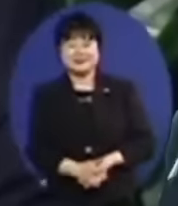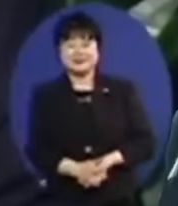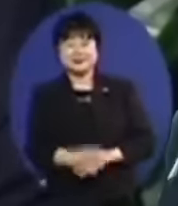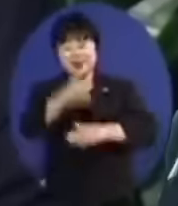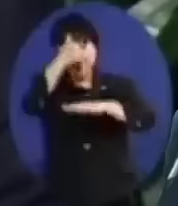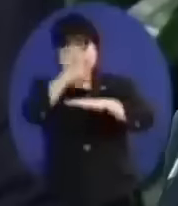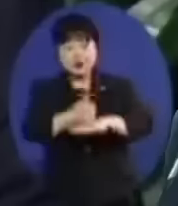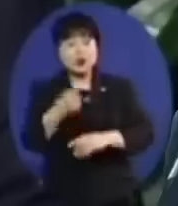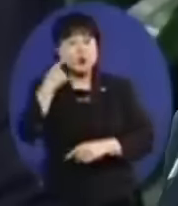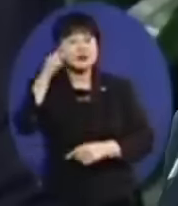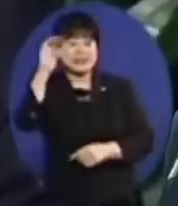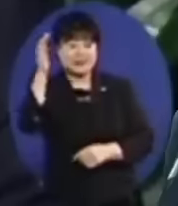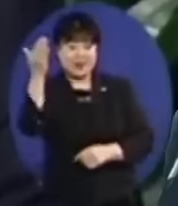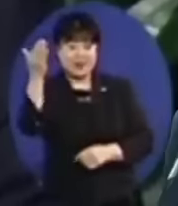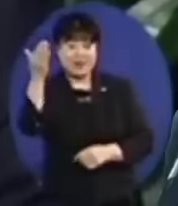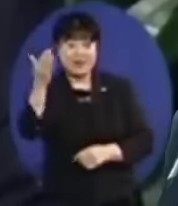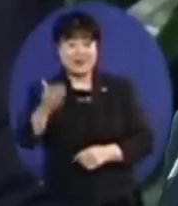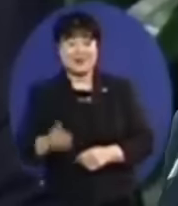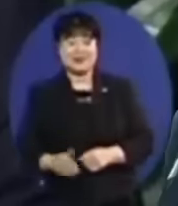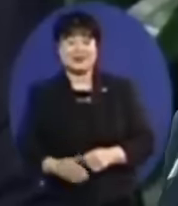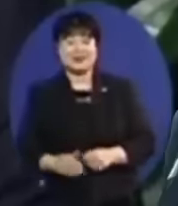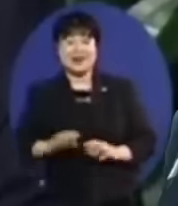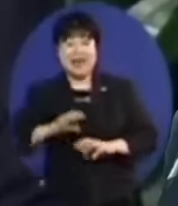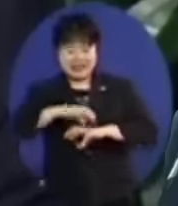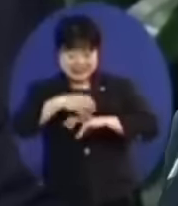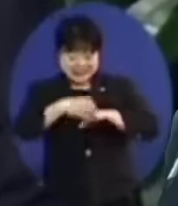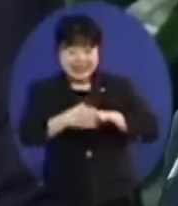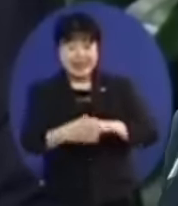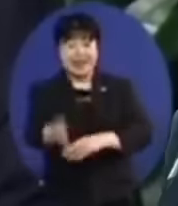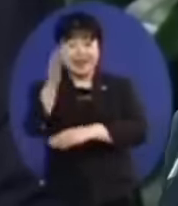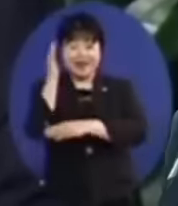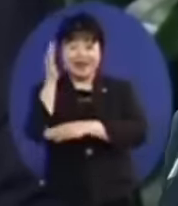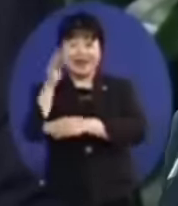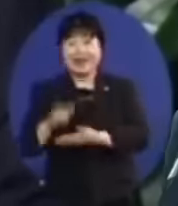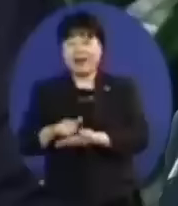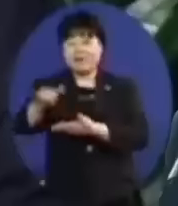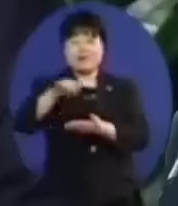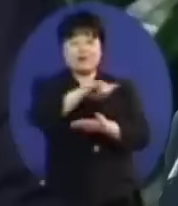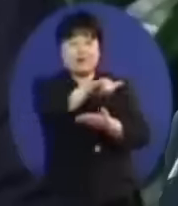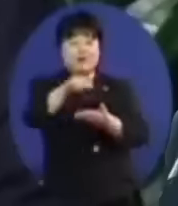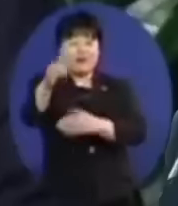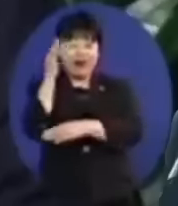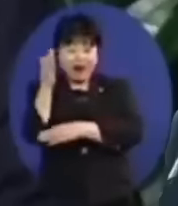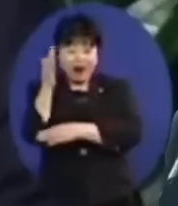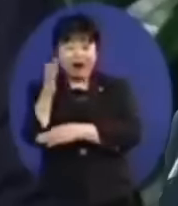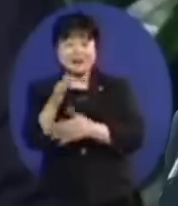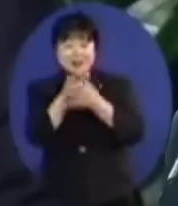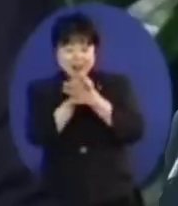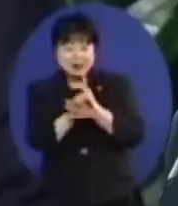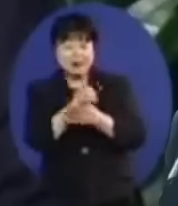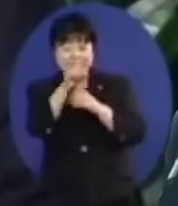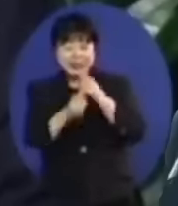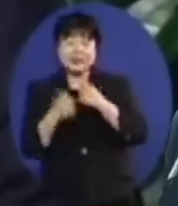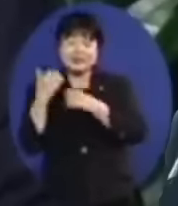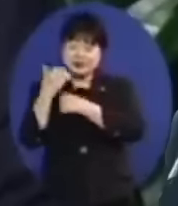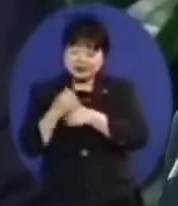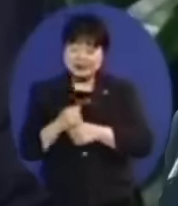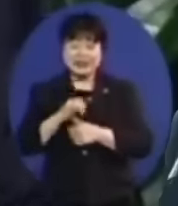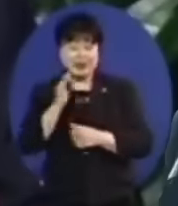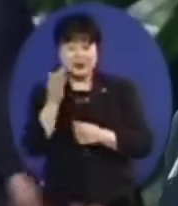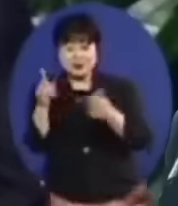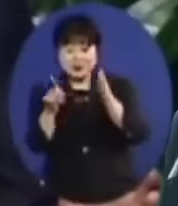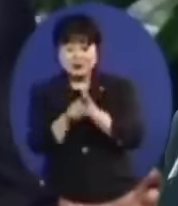결국 목사가 되어서 전국을 다니며 세계를 다니며 말씀을 전가할 때 늘 기도하며 하나님을 의지할 수밖에